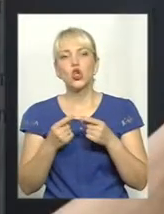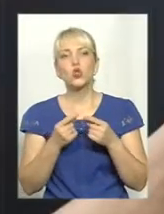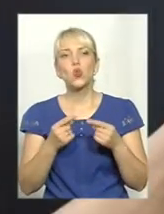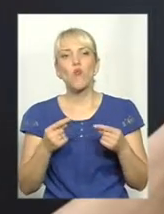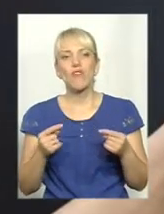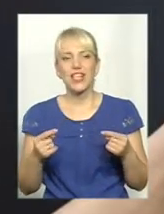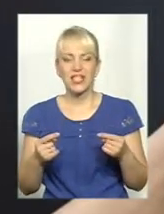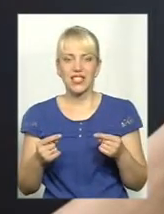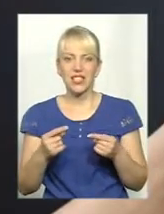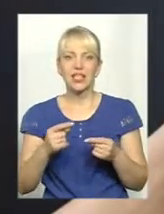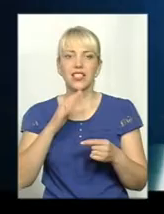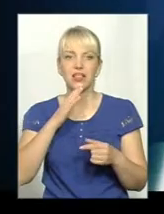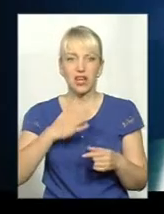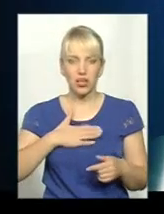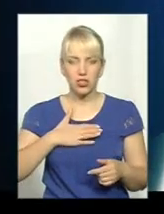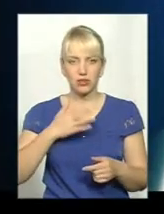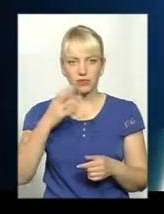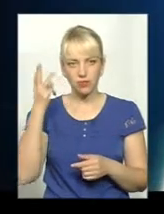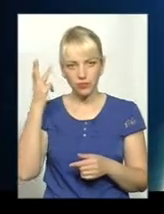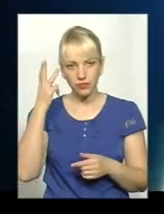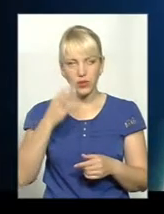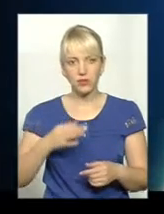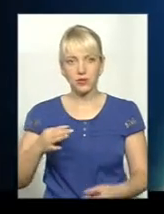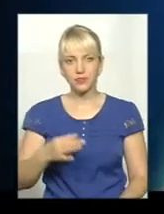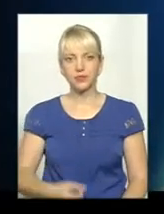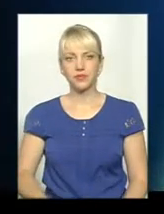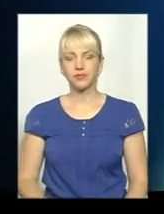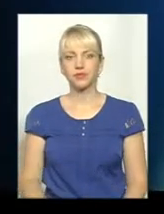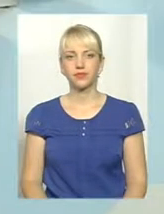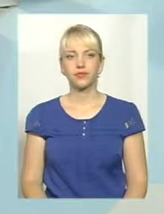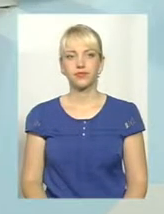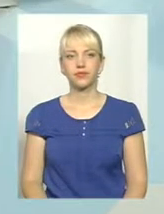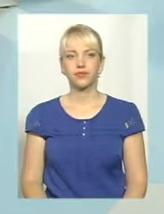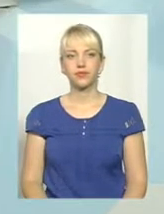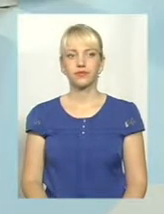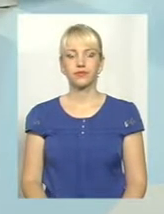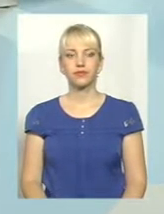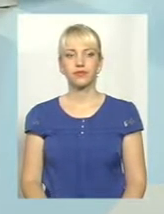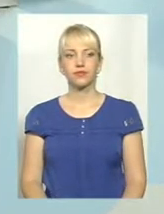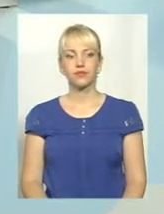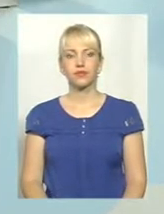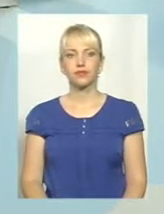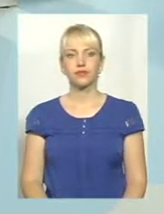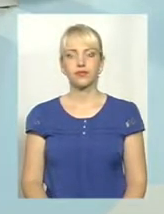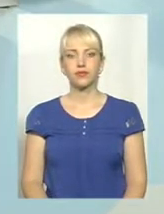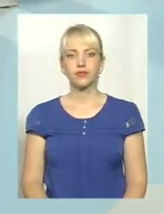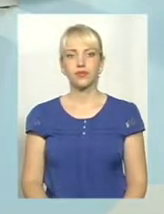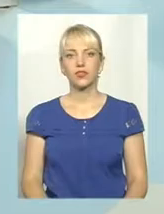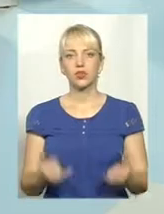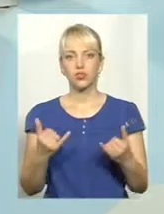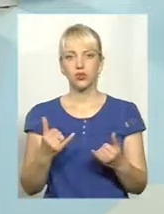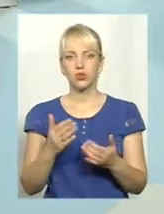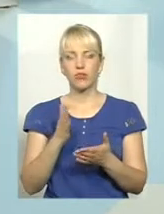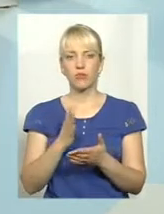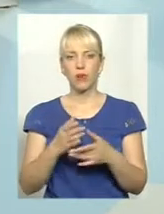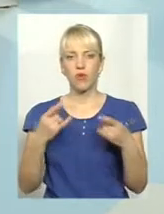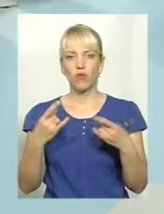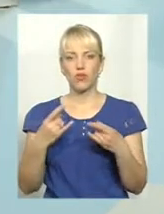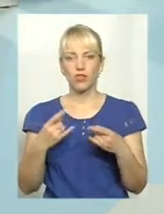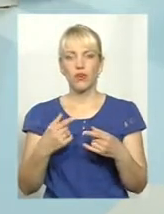відбувається, і могли, щоб кожен міг долучитися до того. Проголосувати можете до кінця вересня. І, можливо, саме той логотип, котрий обрали ви,